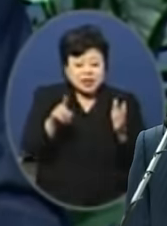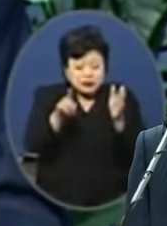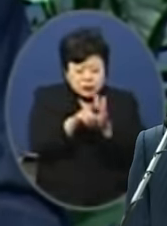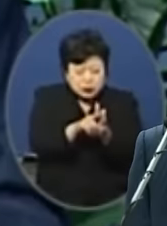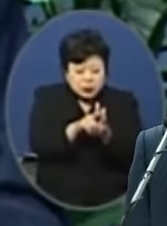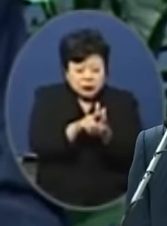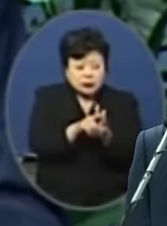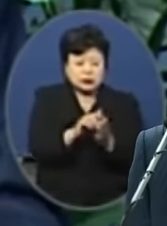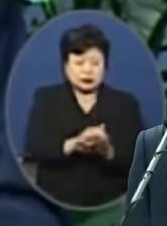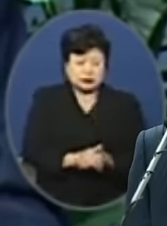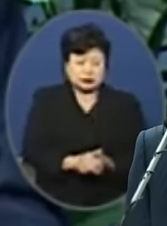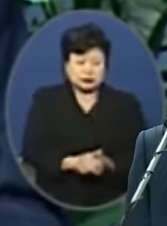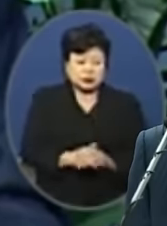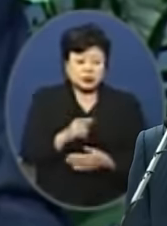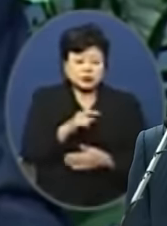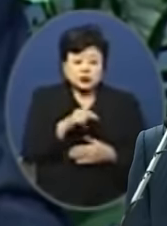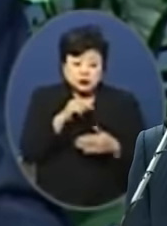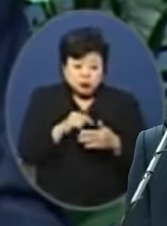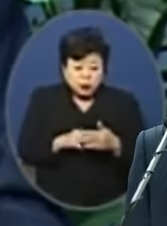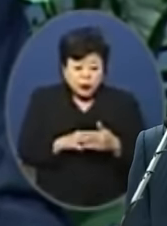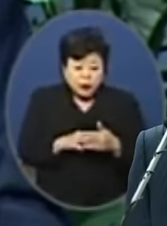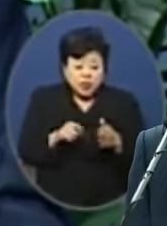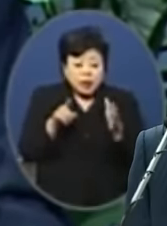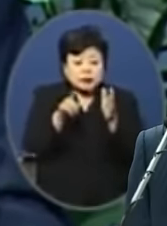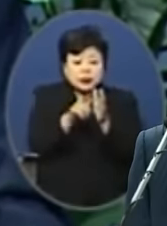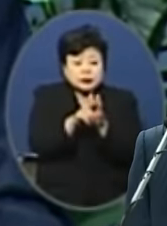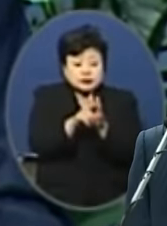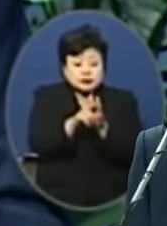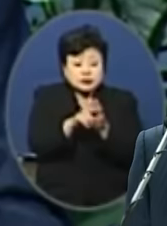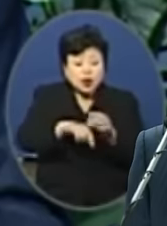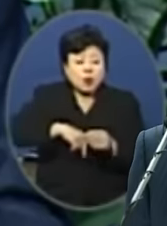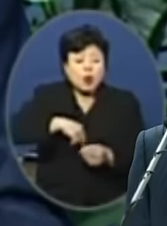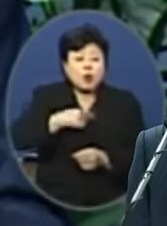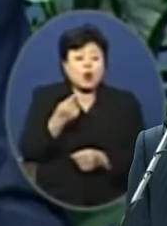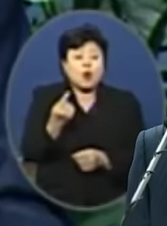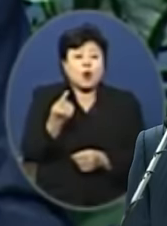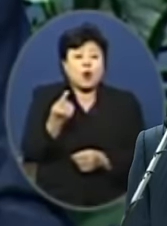믿는다는 것은 여러분 속에 믿음 홀로